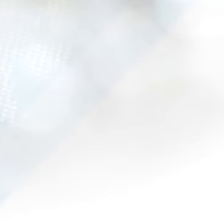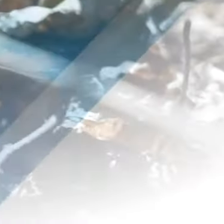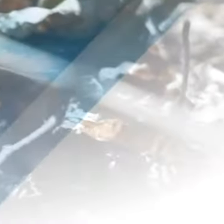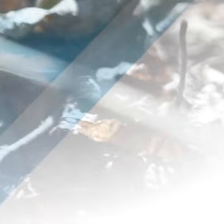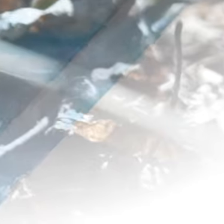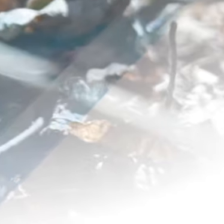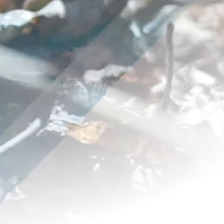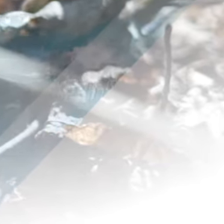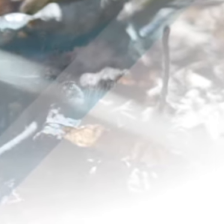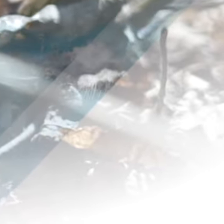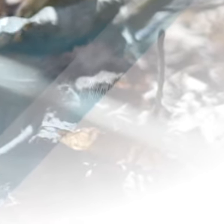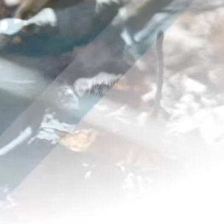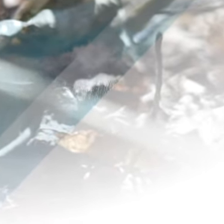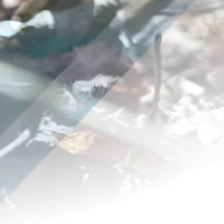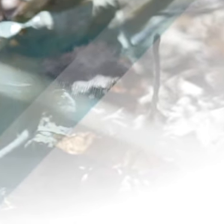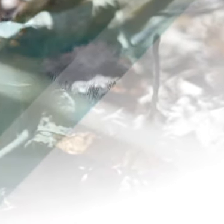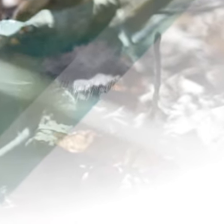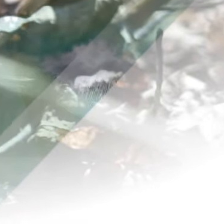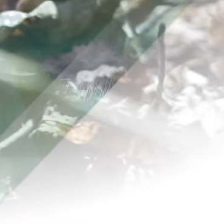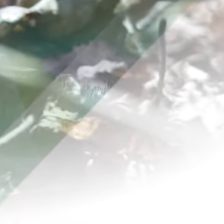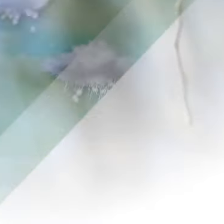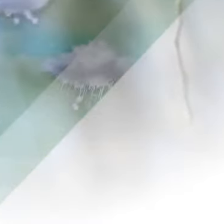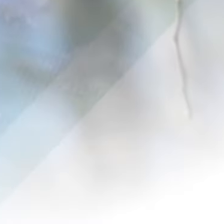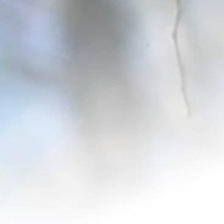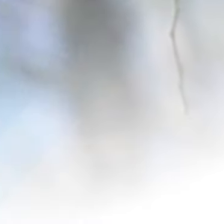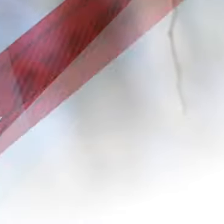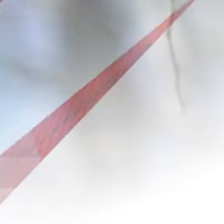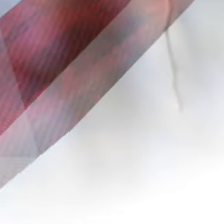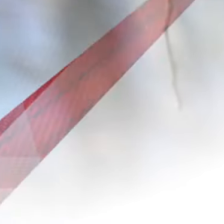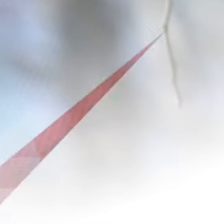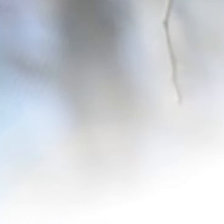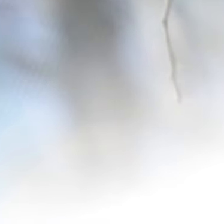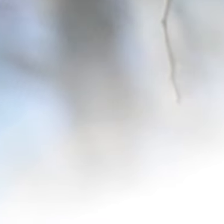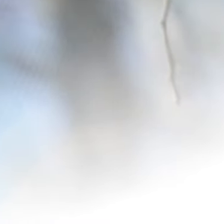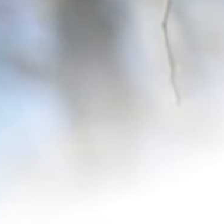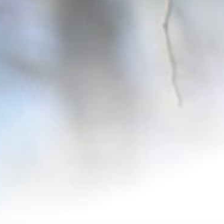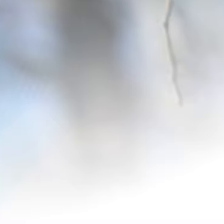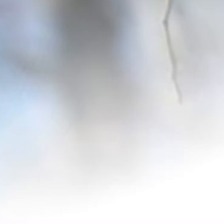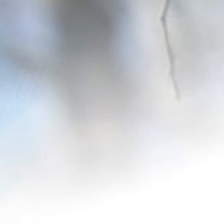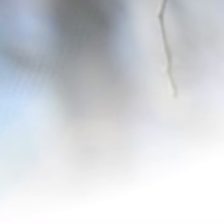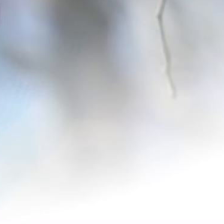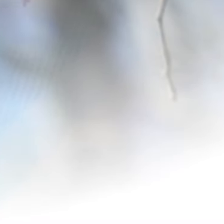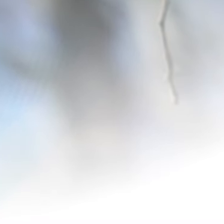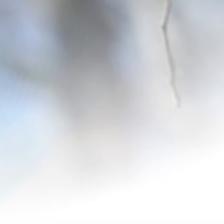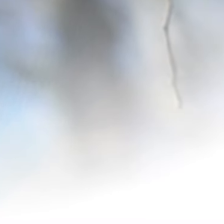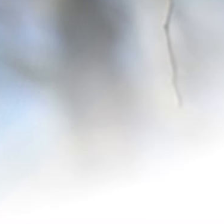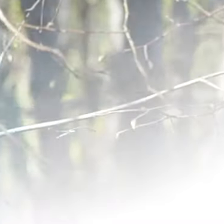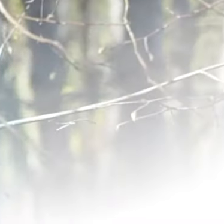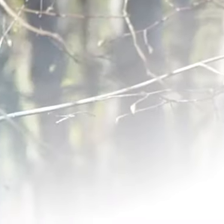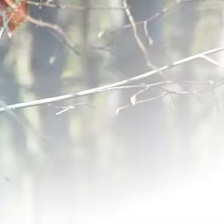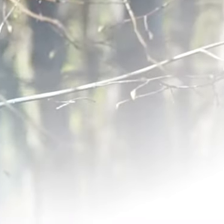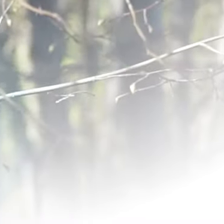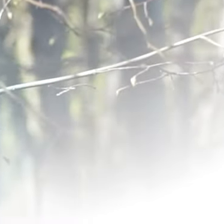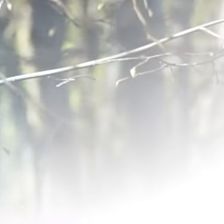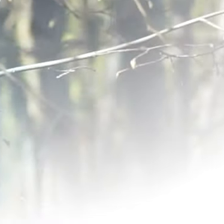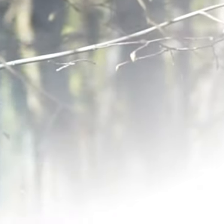Па праваслаўным календары 8 мая імяніны ў Іды, Марка, Нікі і Сільвестра. У